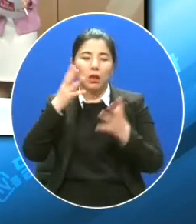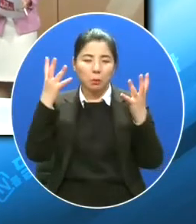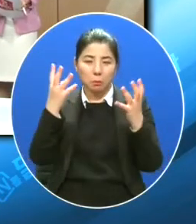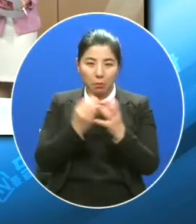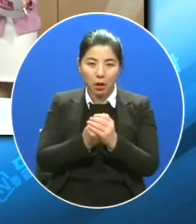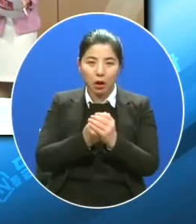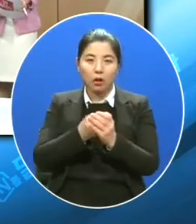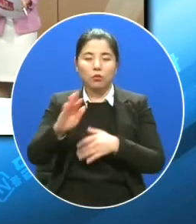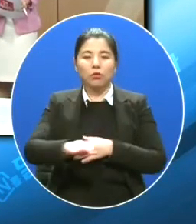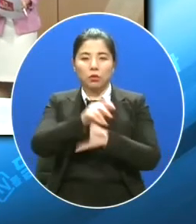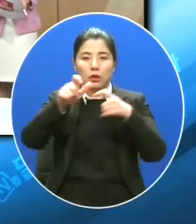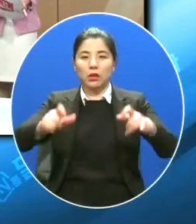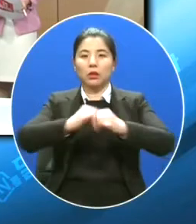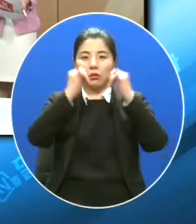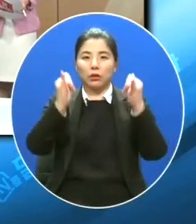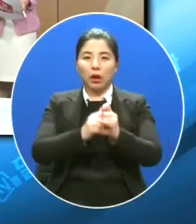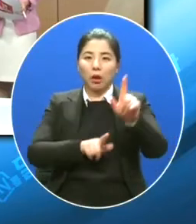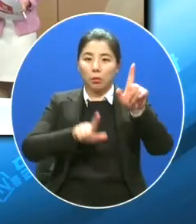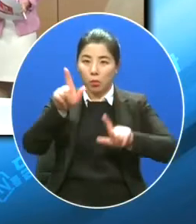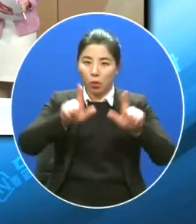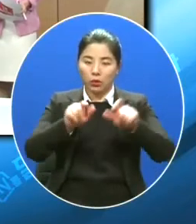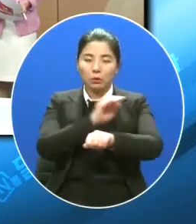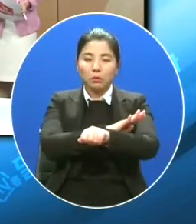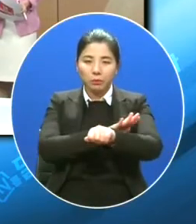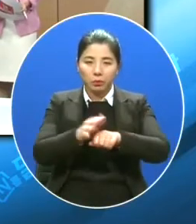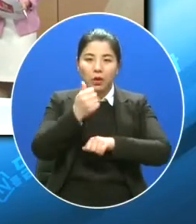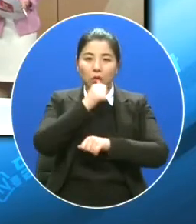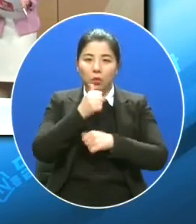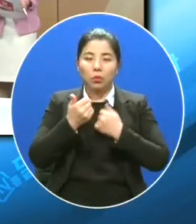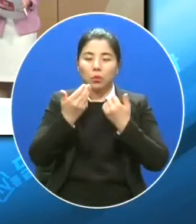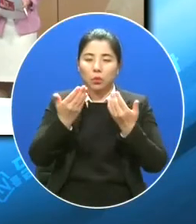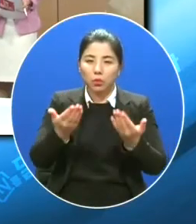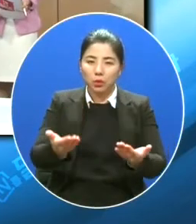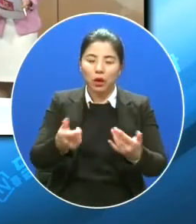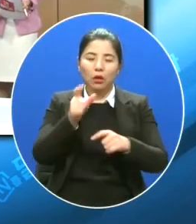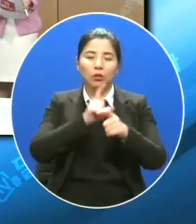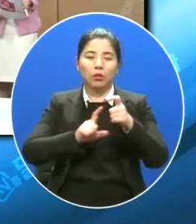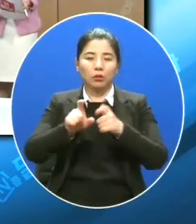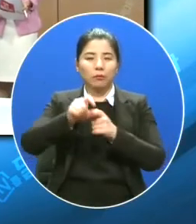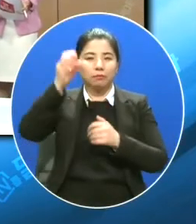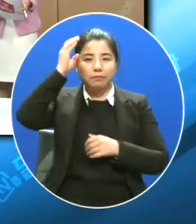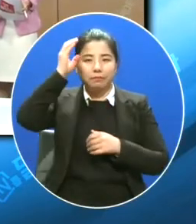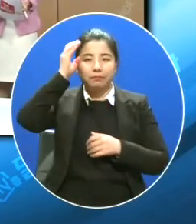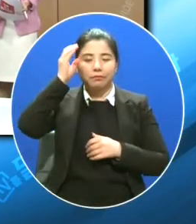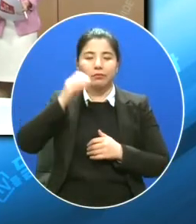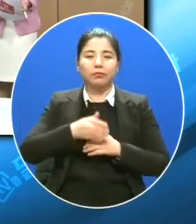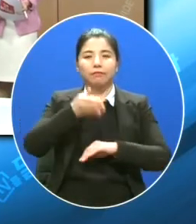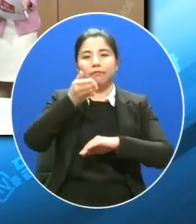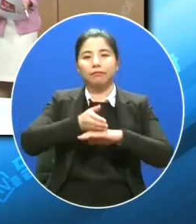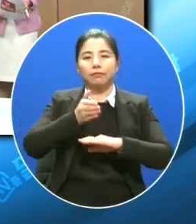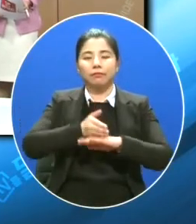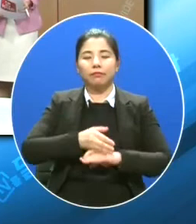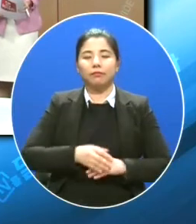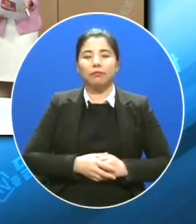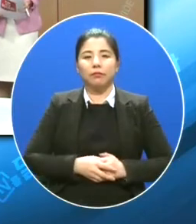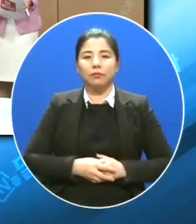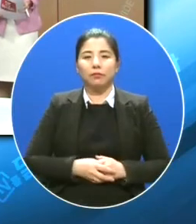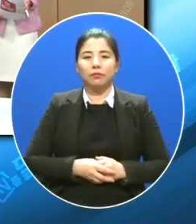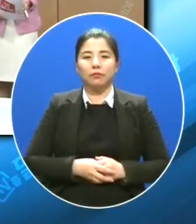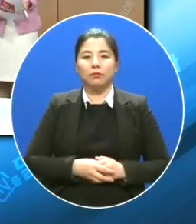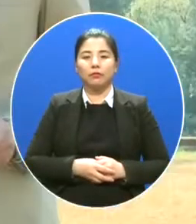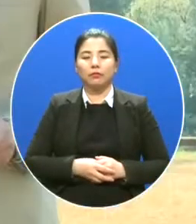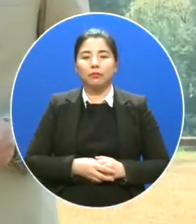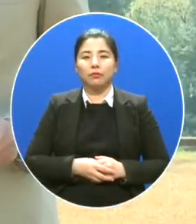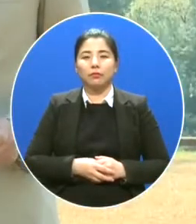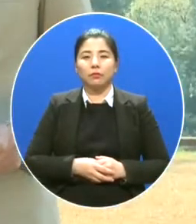온전한 이미지로서의 우리 지역사회 모습이 잘 소개되기를 거듭 기대해봅니다. 고맙습니다.